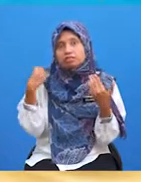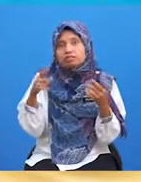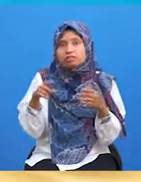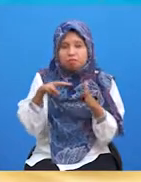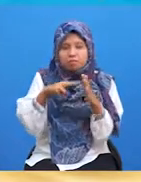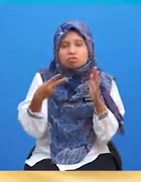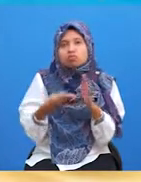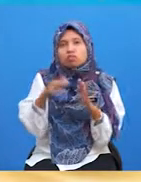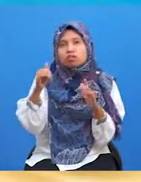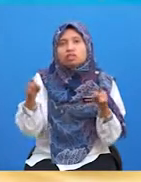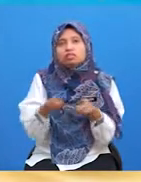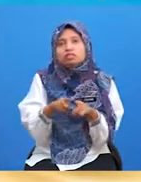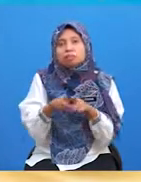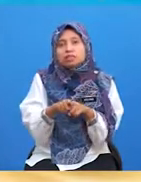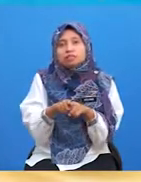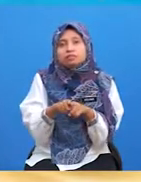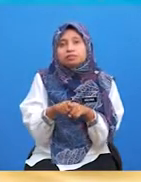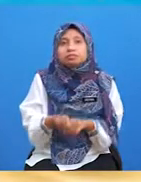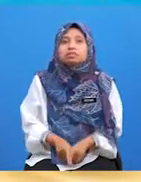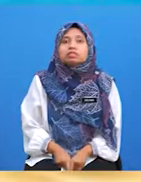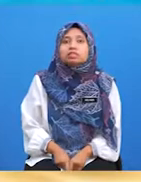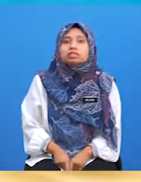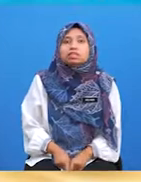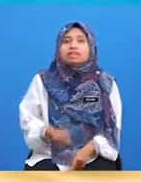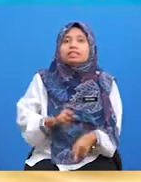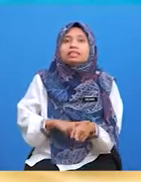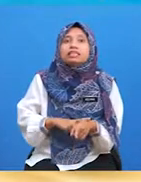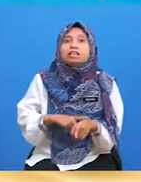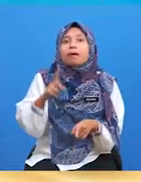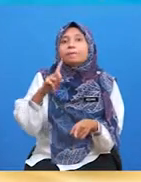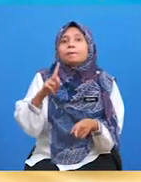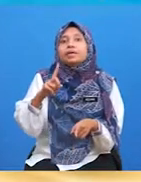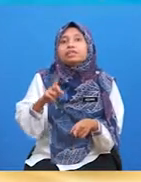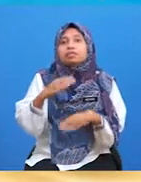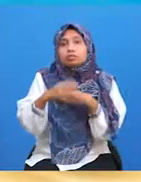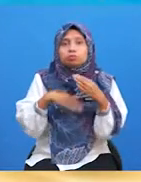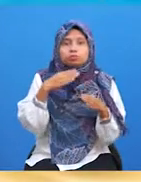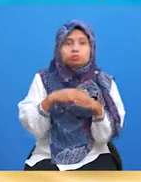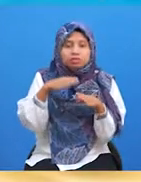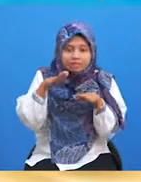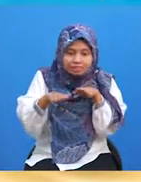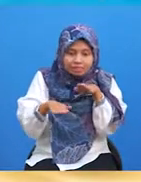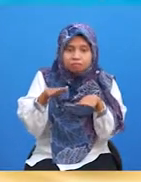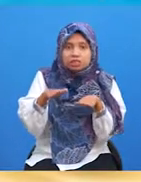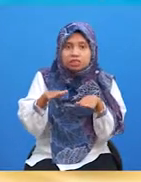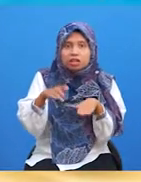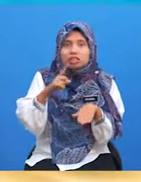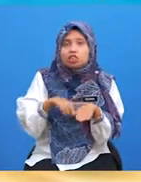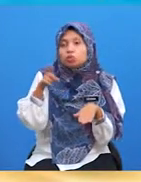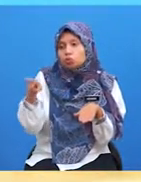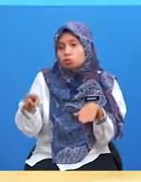sama dengan peribahasa ini ialah di mana bumi dipijak, di situ langit